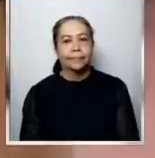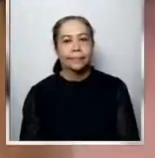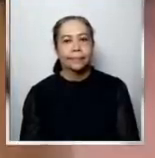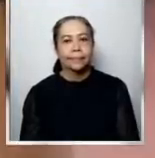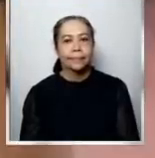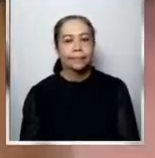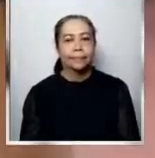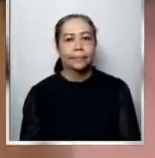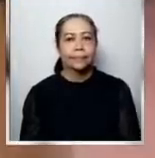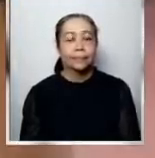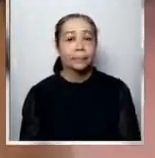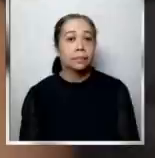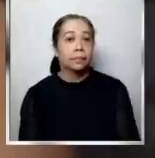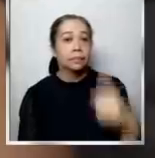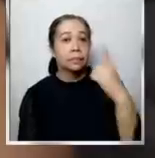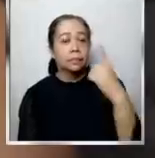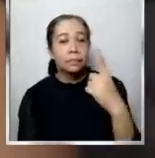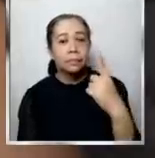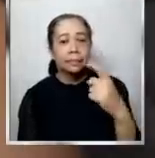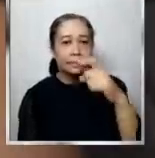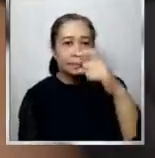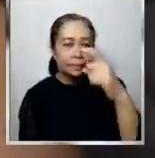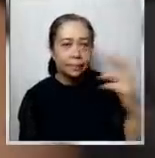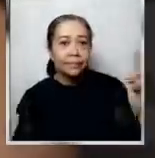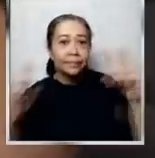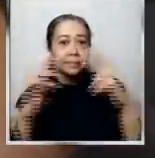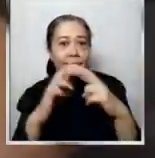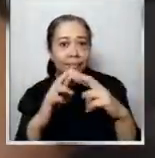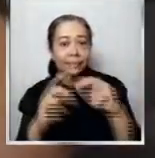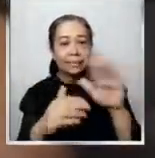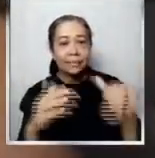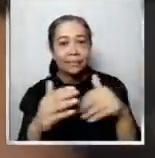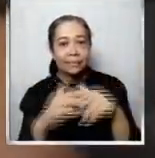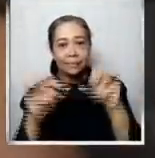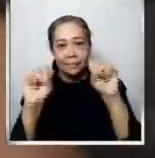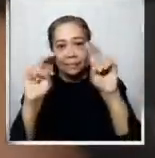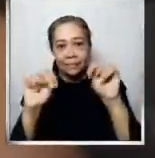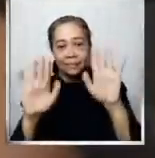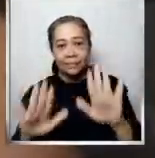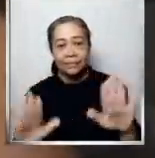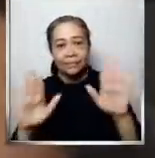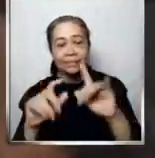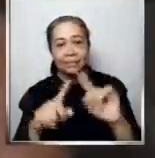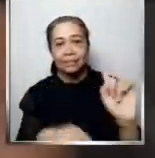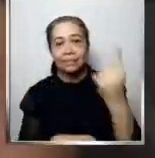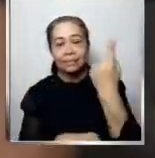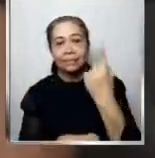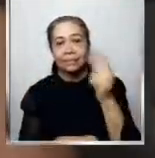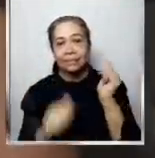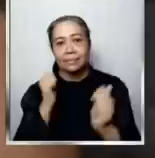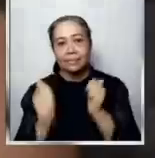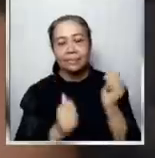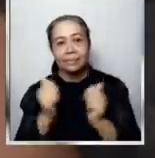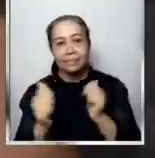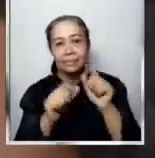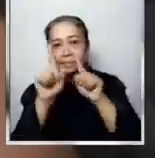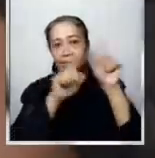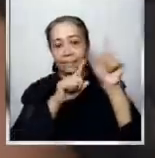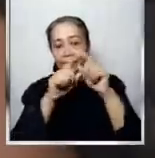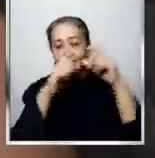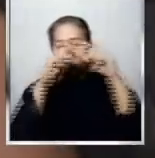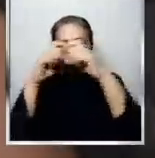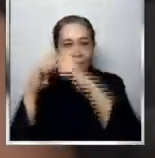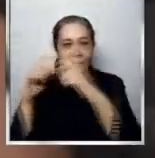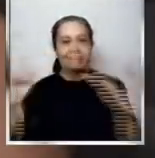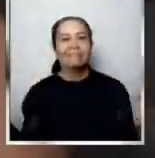Isang reunion ang magaganap sa All Out Sundays. Ang pioneer batch kasi ng Kapuso artista search na Starstruck, magkikita-kita sa